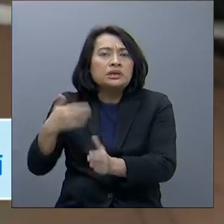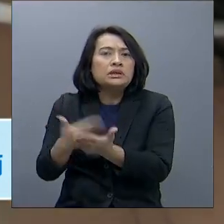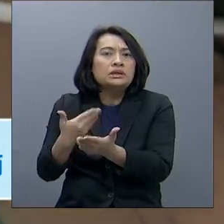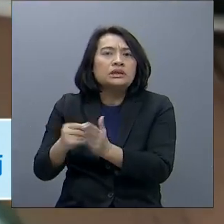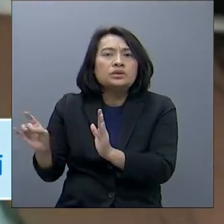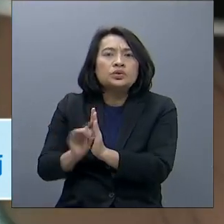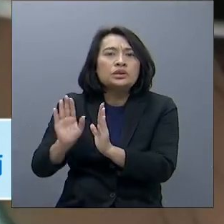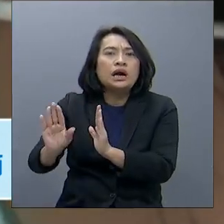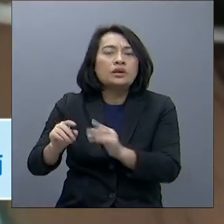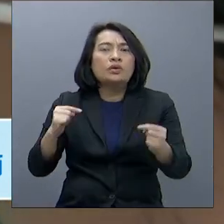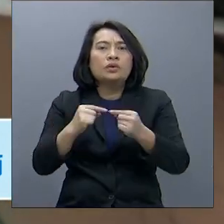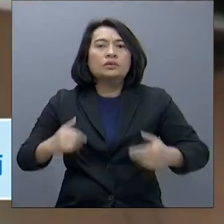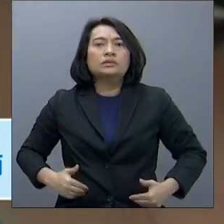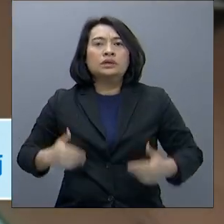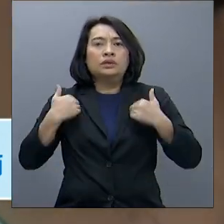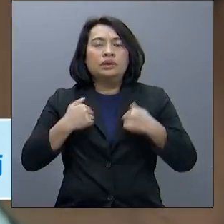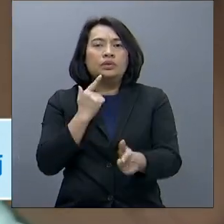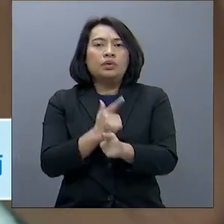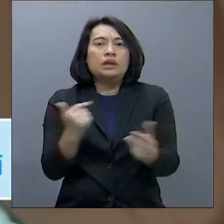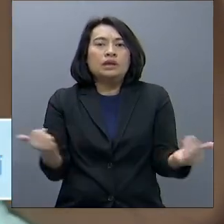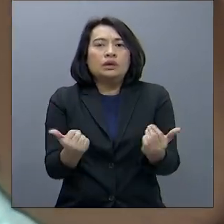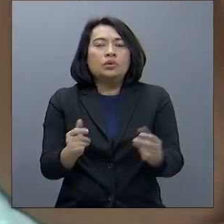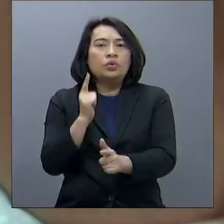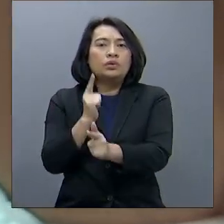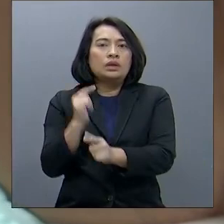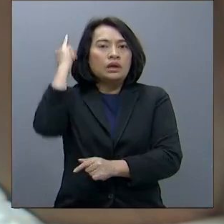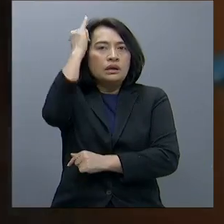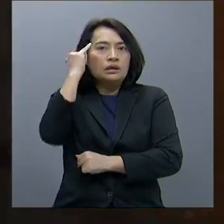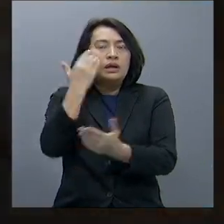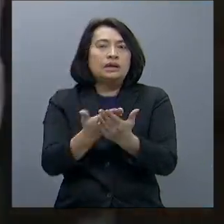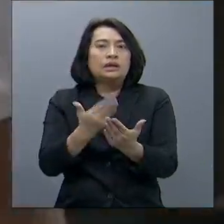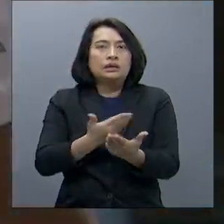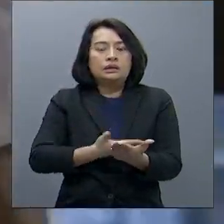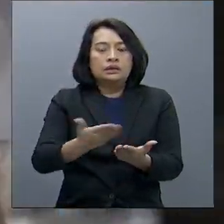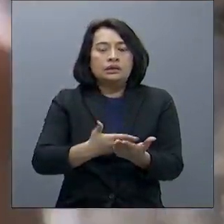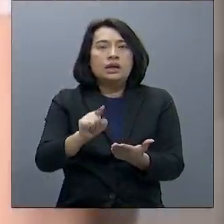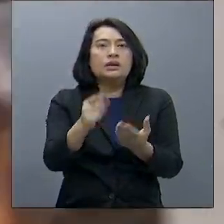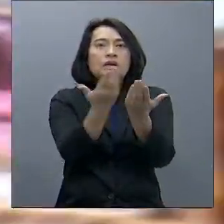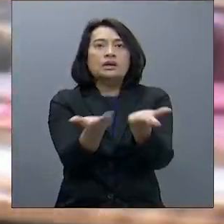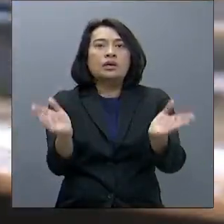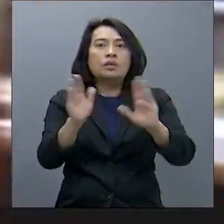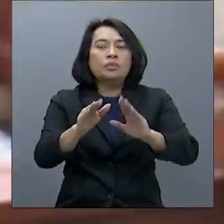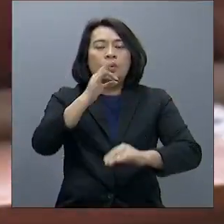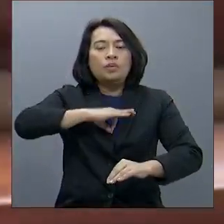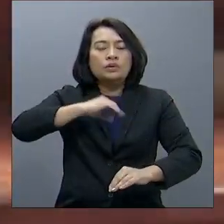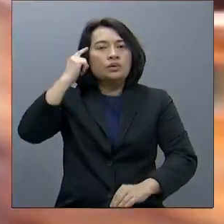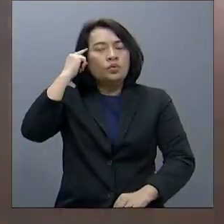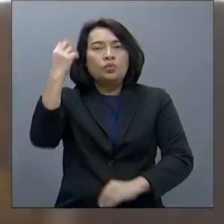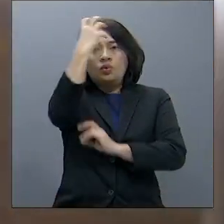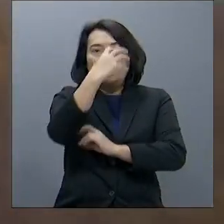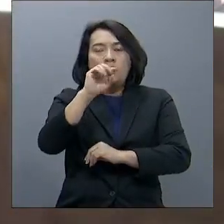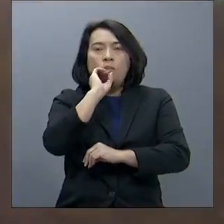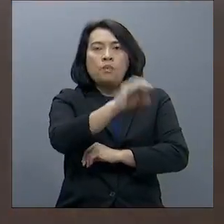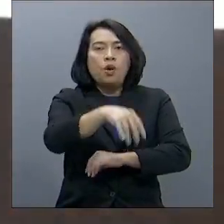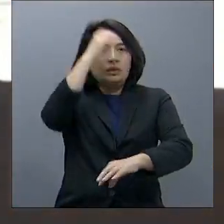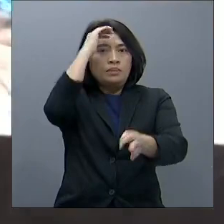ชีวิตเก็บเอาไว้เลี้ยงดูลูกเลี้ยงดูยายและใช้จ่ายในครอบครัวพอรู้ว่าถูกหลอกจึงนำหลักฐานไปแจ้งความที่สภ.เมื